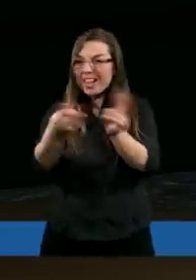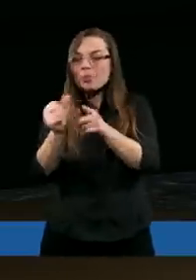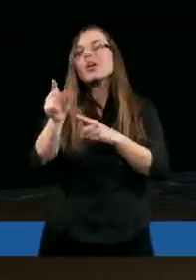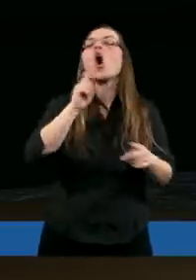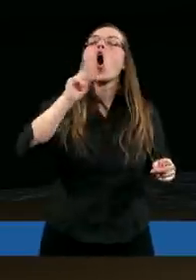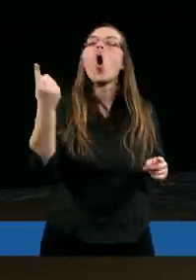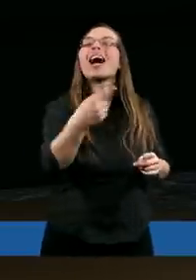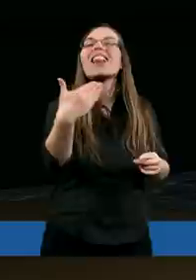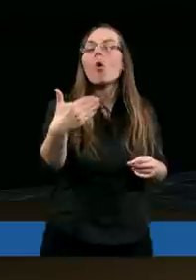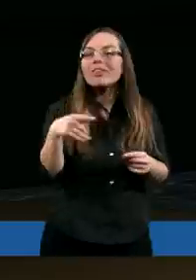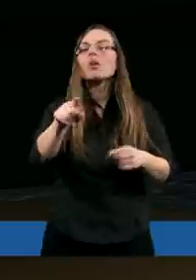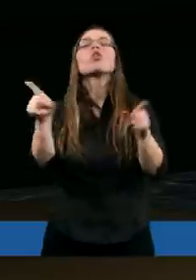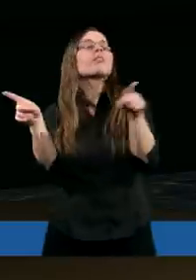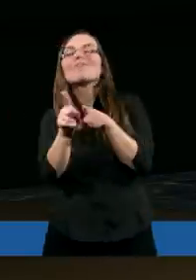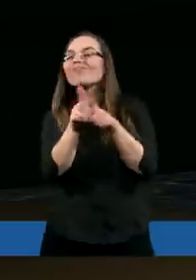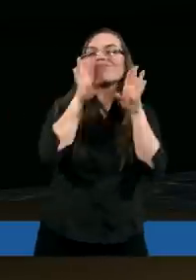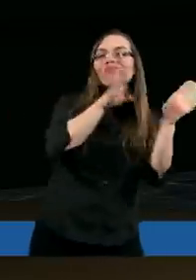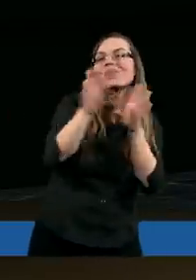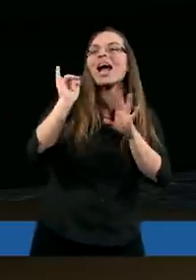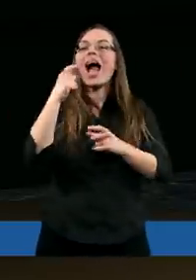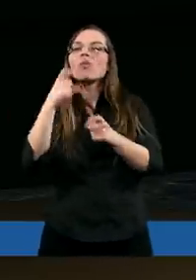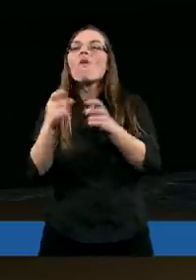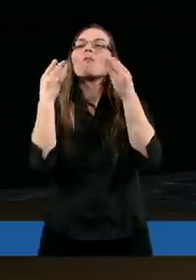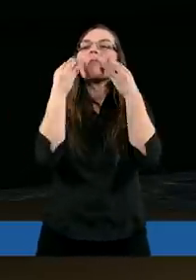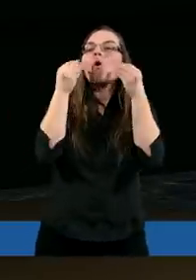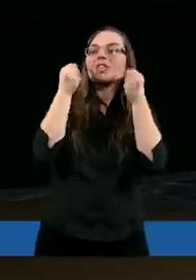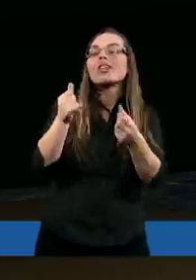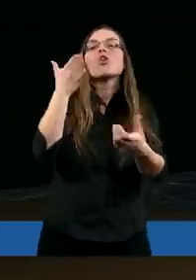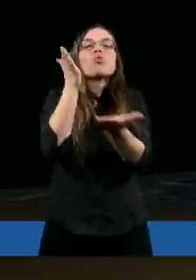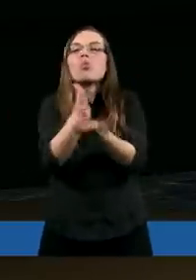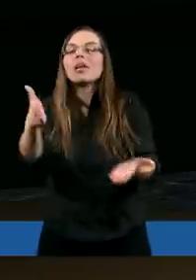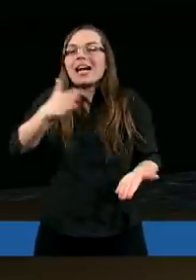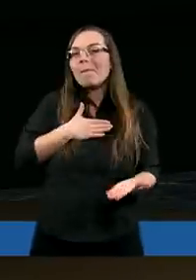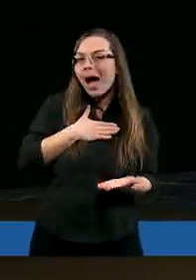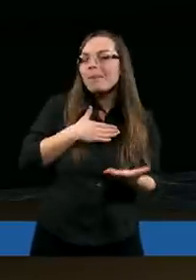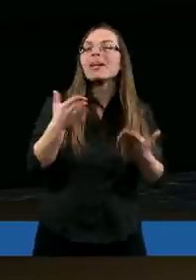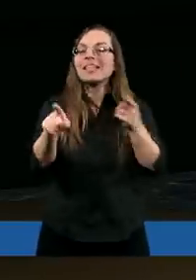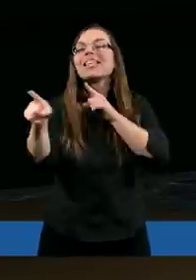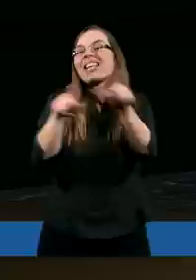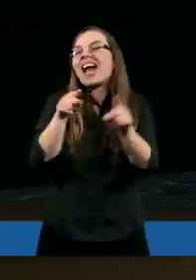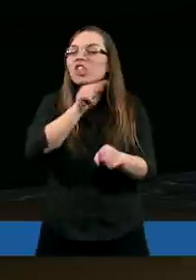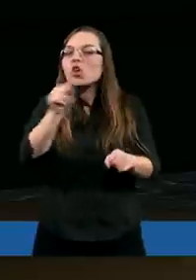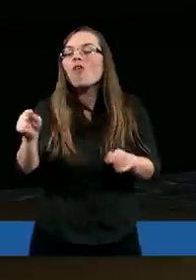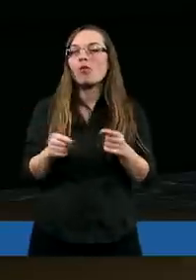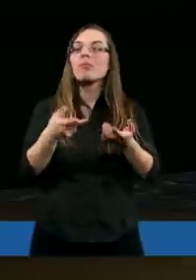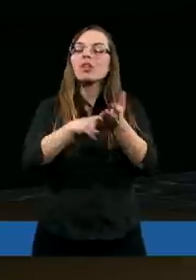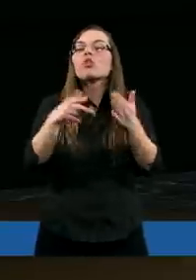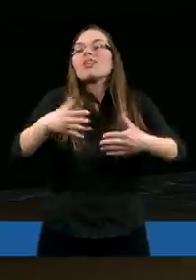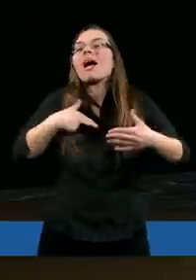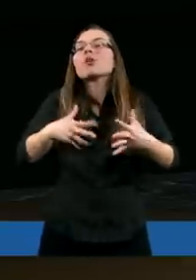to samo słowo pocieszyciel. A więc już mamy gamę znaczeniową, która nam się